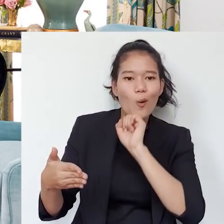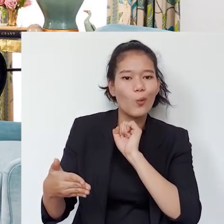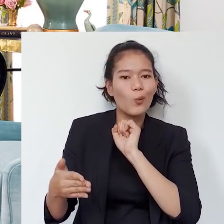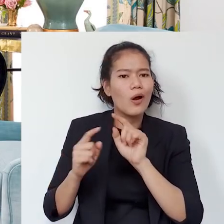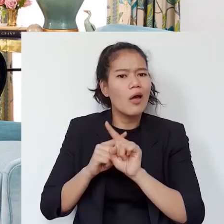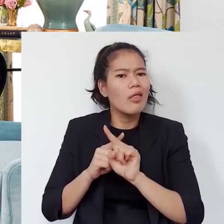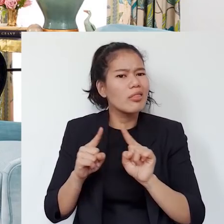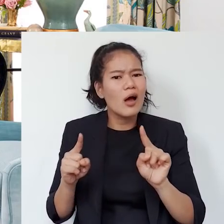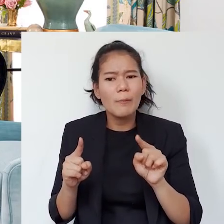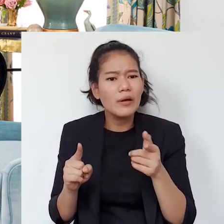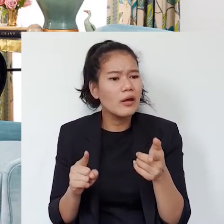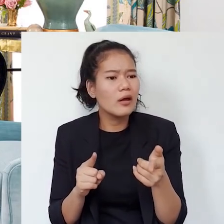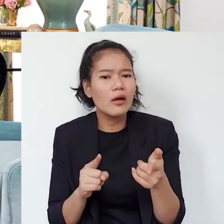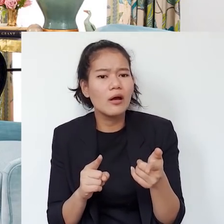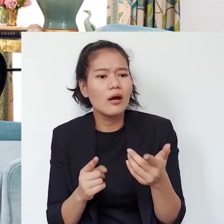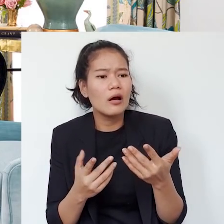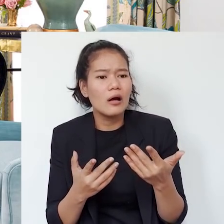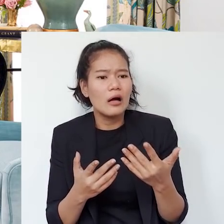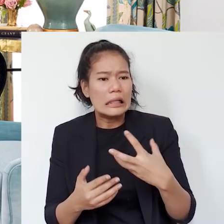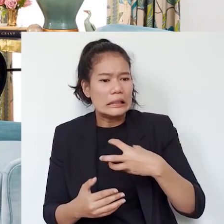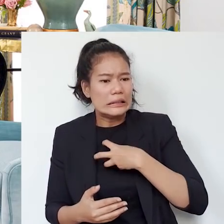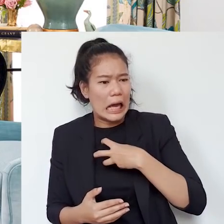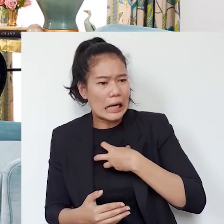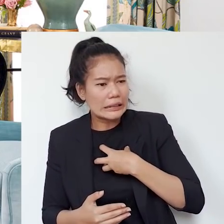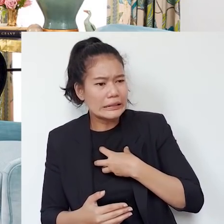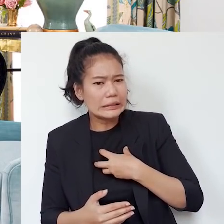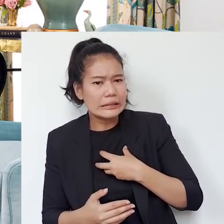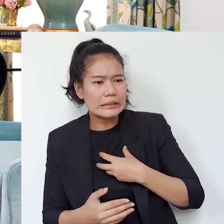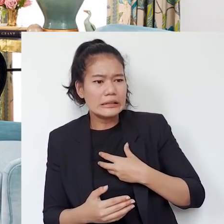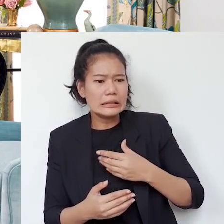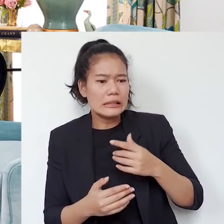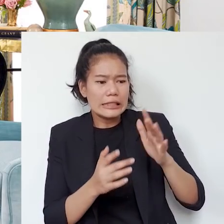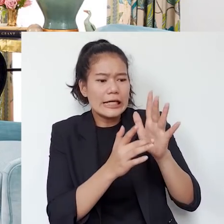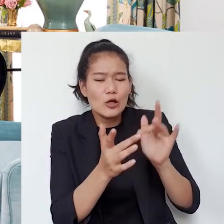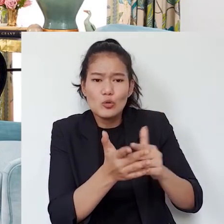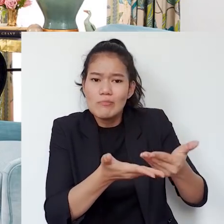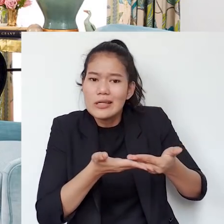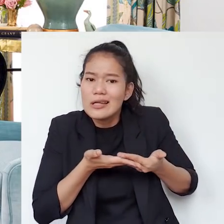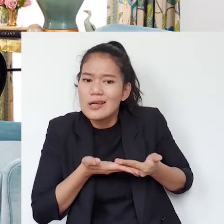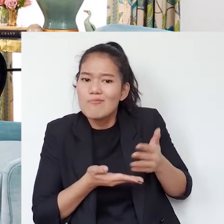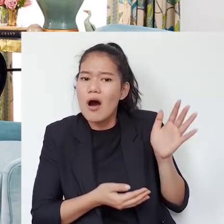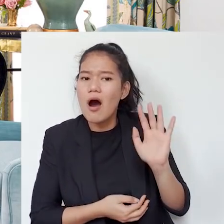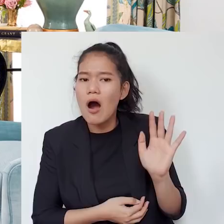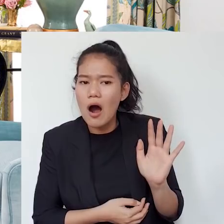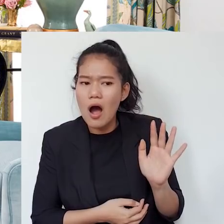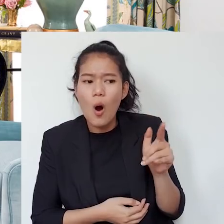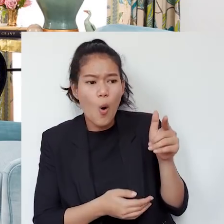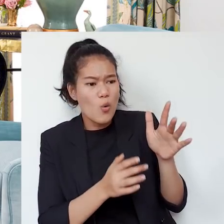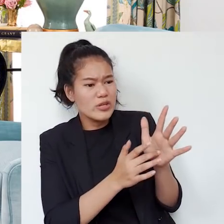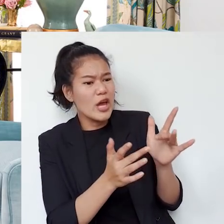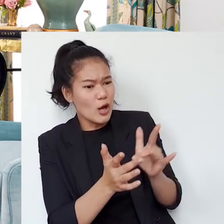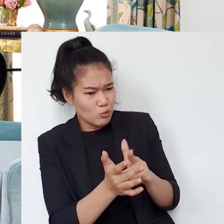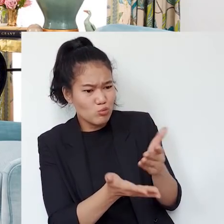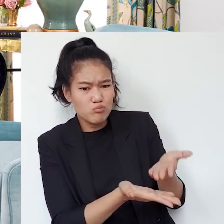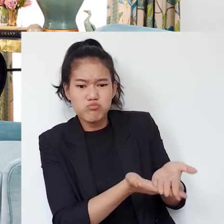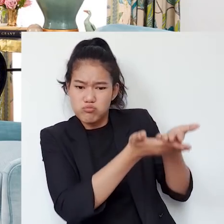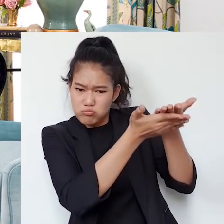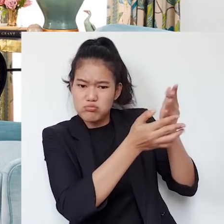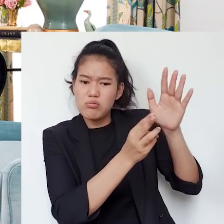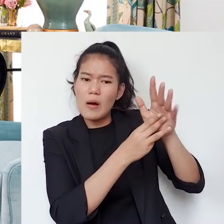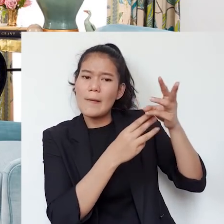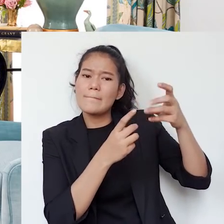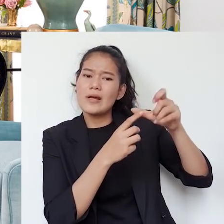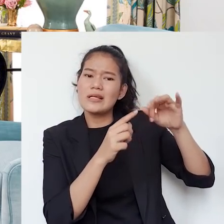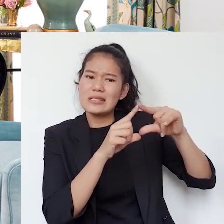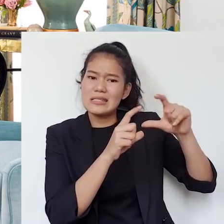Tetapi kenapa mereka tidak begitu yakin, tidak menerima begitu bahwa itu adalah Mesias yang digenap, yang